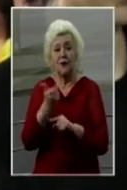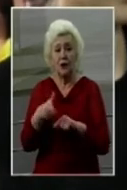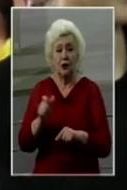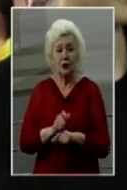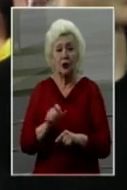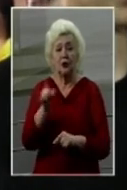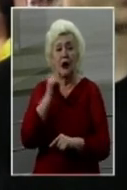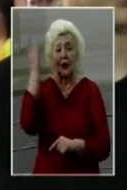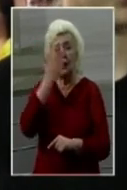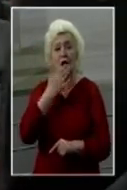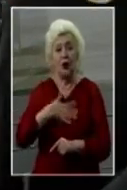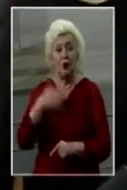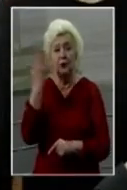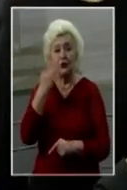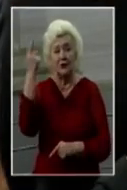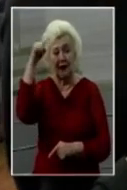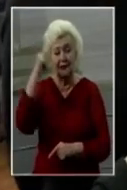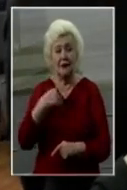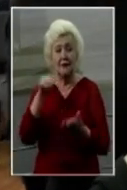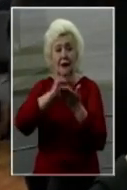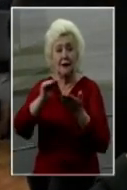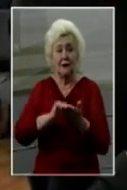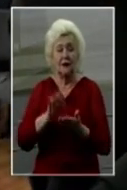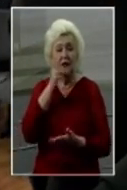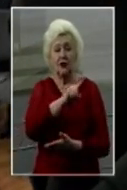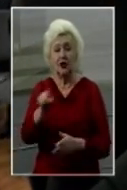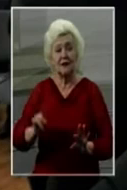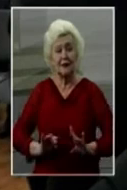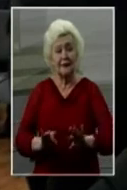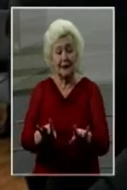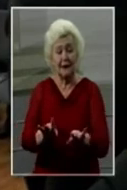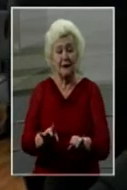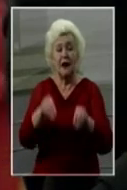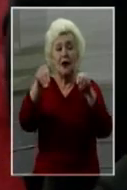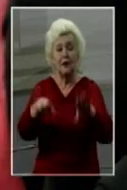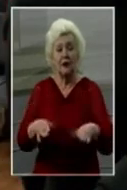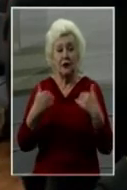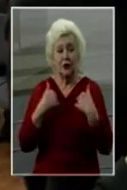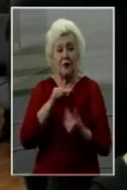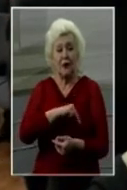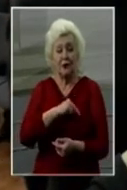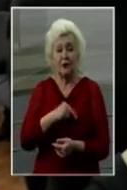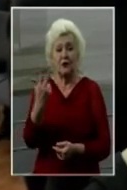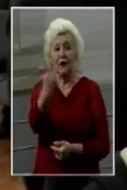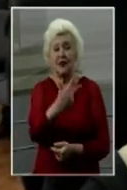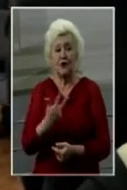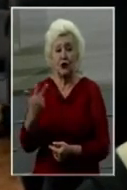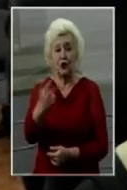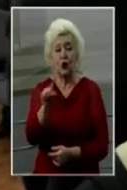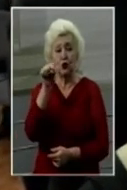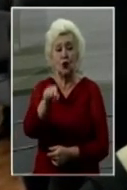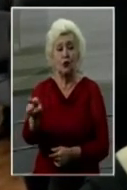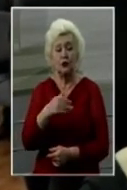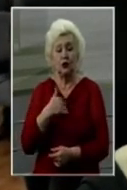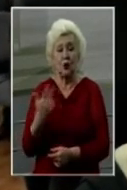любимо читати фантастику. Наш твір називається «Часодії». А вирішили ми працювати в трьох, тому що ми